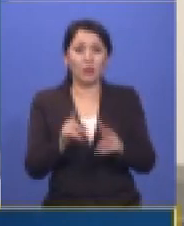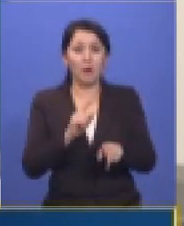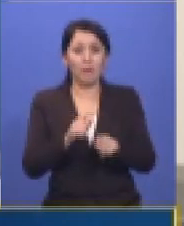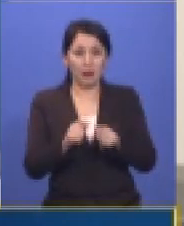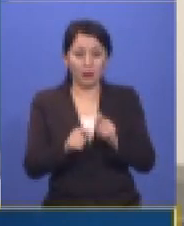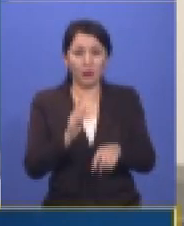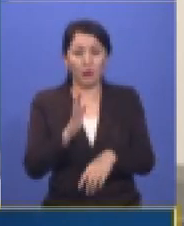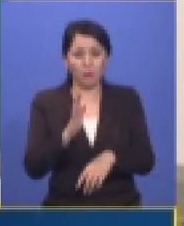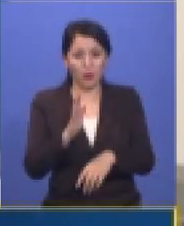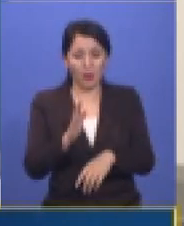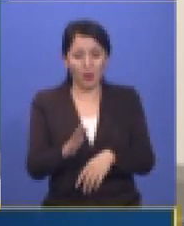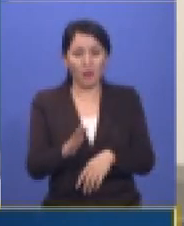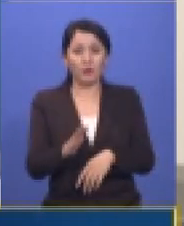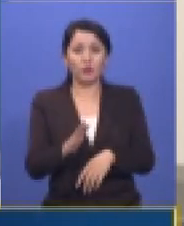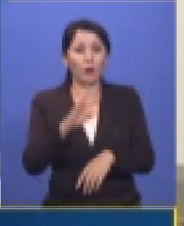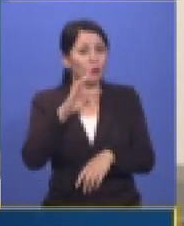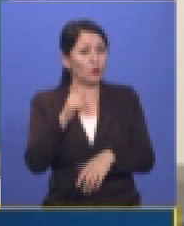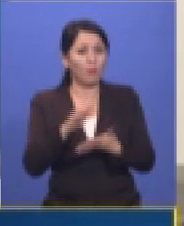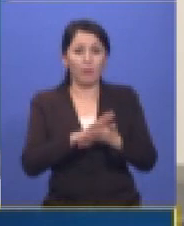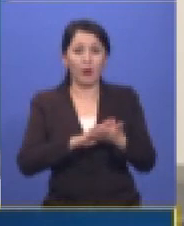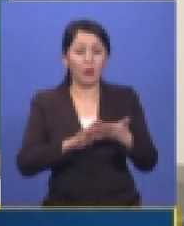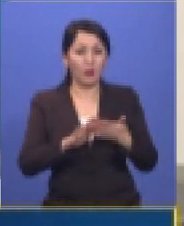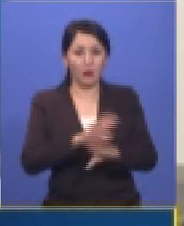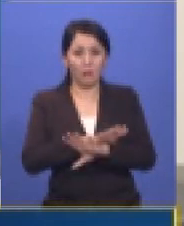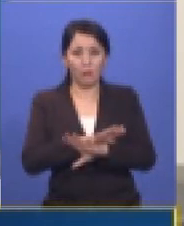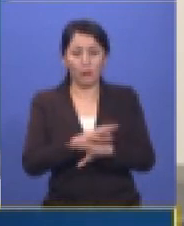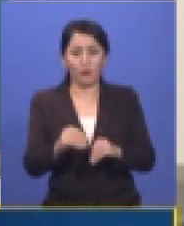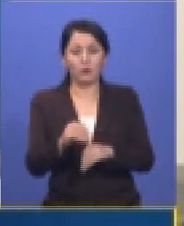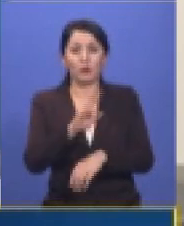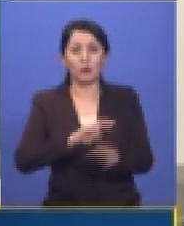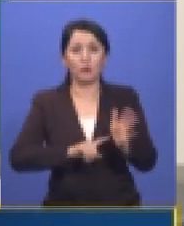анықталатын болады. Содан кейін осындай ақау қайталанбас үшін тиісті шаралар қолға алынады.